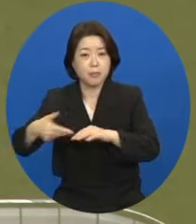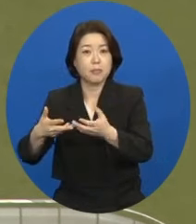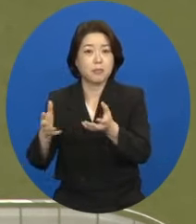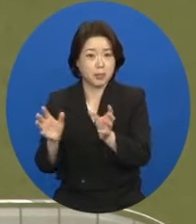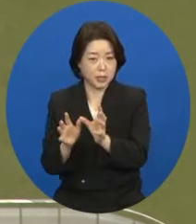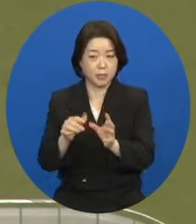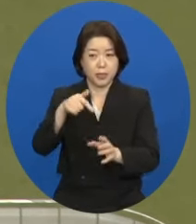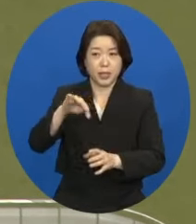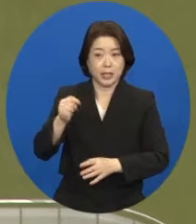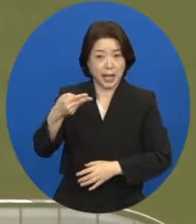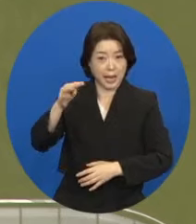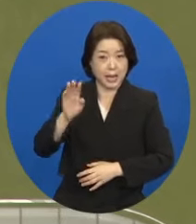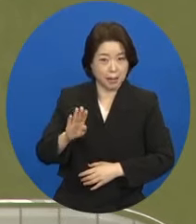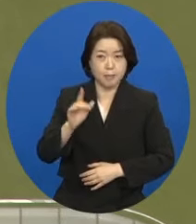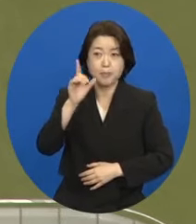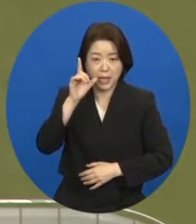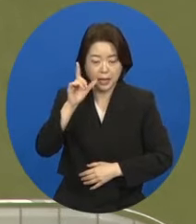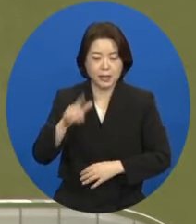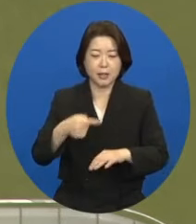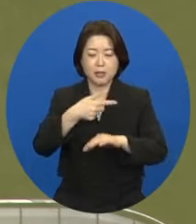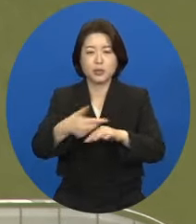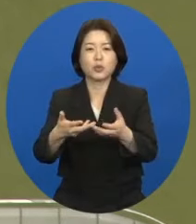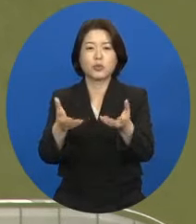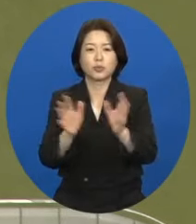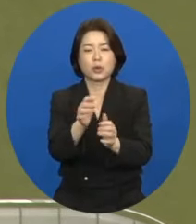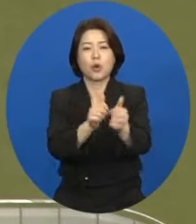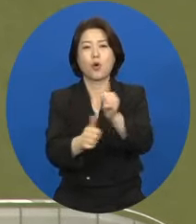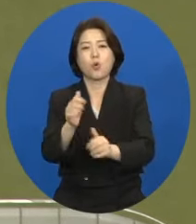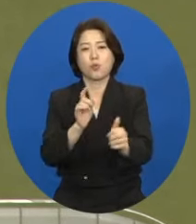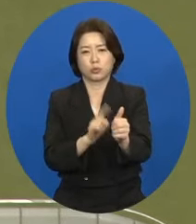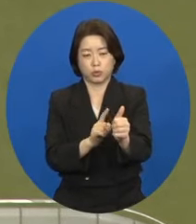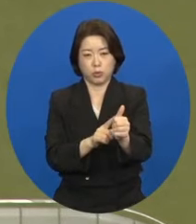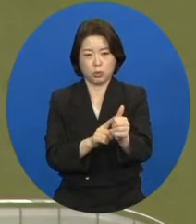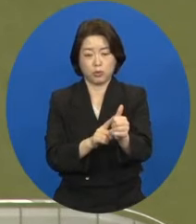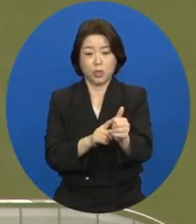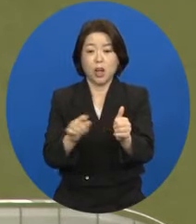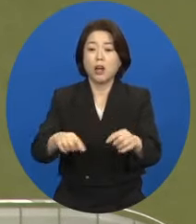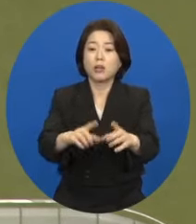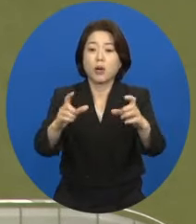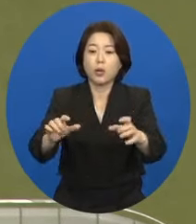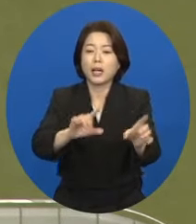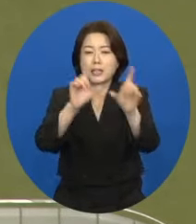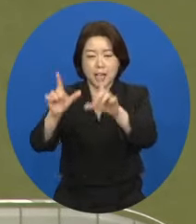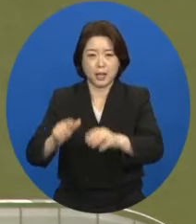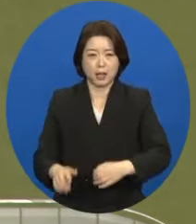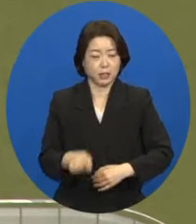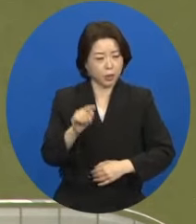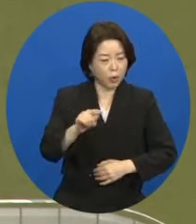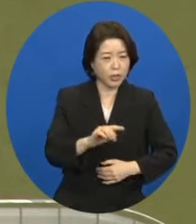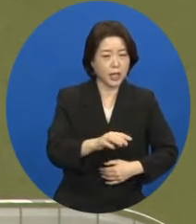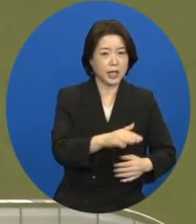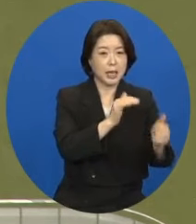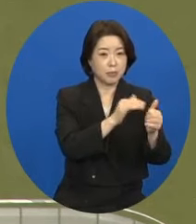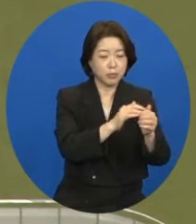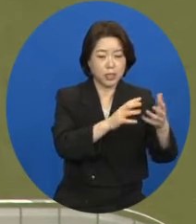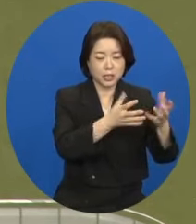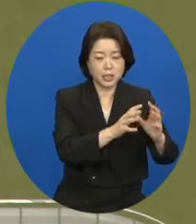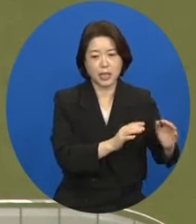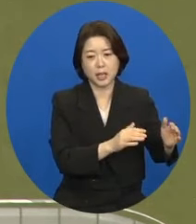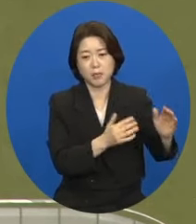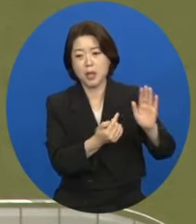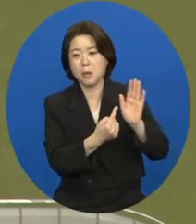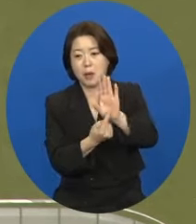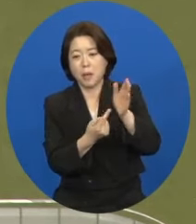부자였는데 거기에 이제 블레셋이 자주 이제 침공을 하니까 다윗과 부하들이 그의 종들과 그의 재산을